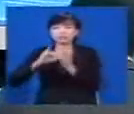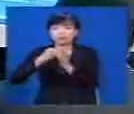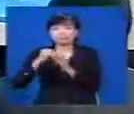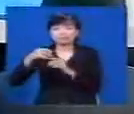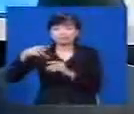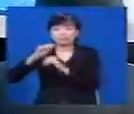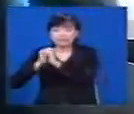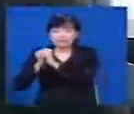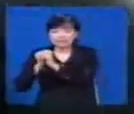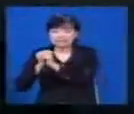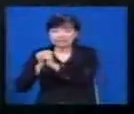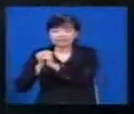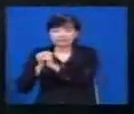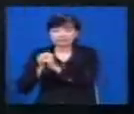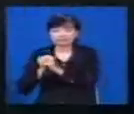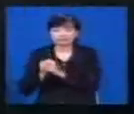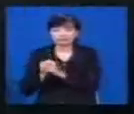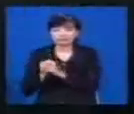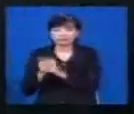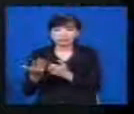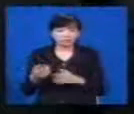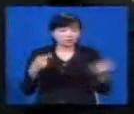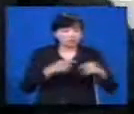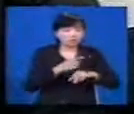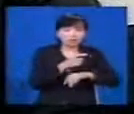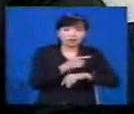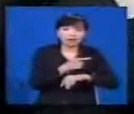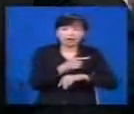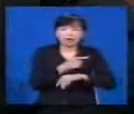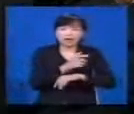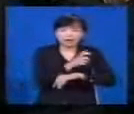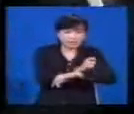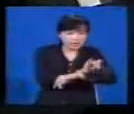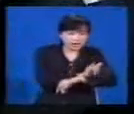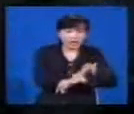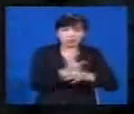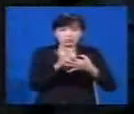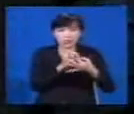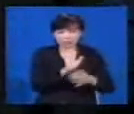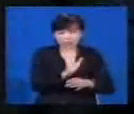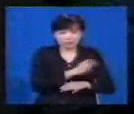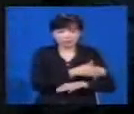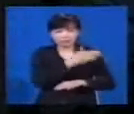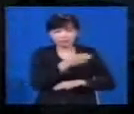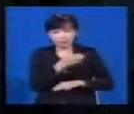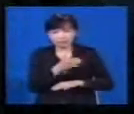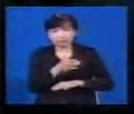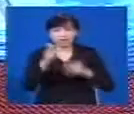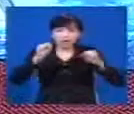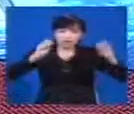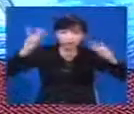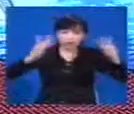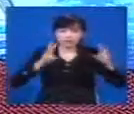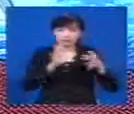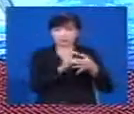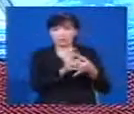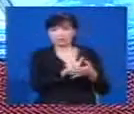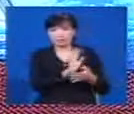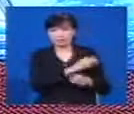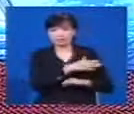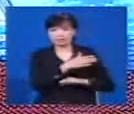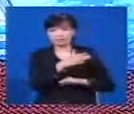กง ปาจีนนี่ที่ว่าฮะตอนนี้สถานการณ์ก็ยังวิกฤตอยู่คือน้ำเนี่ยตามที่การคาดการเมื่อวานประชุมกันทั้งหมดและ16หน่วยง